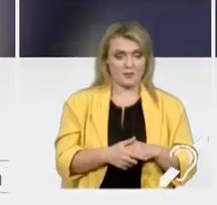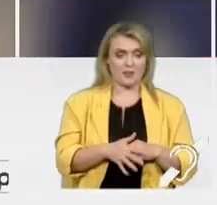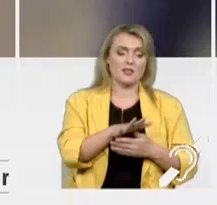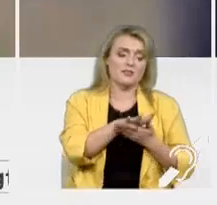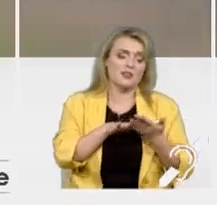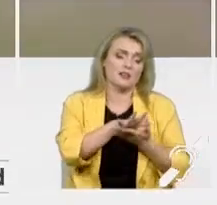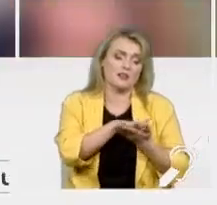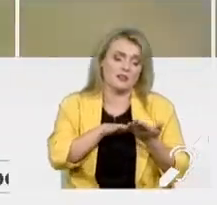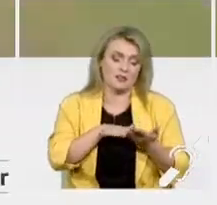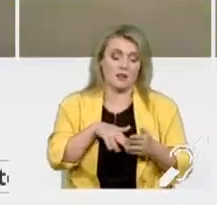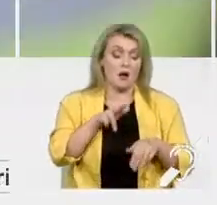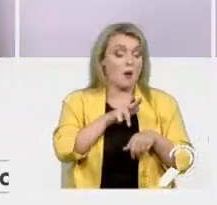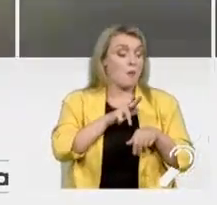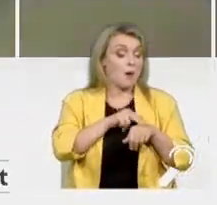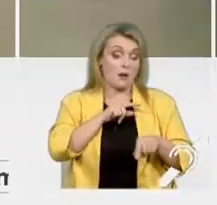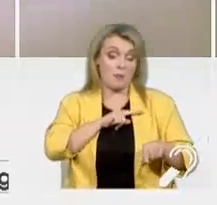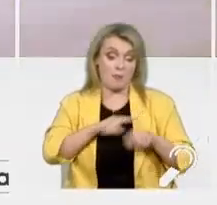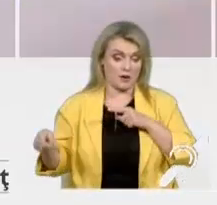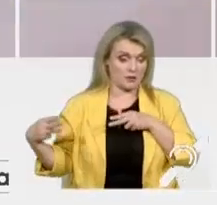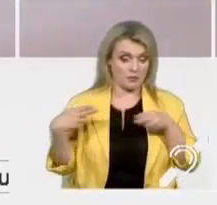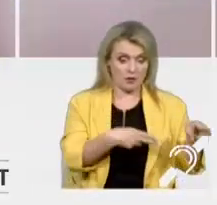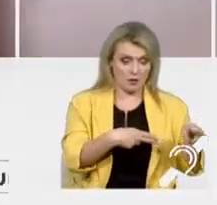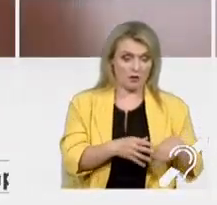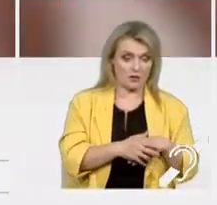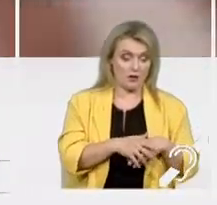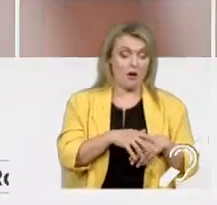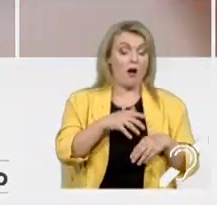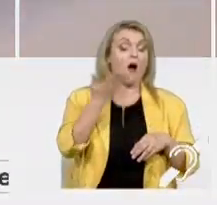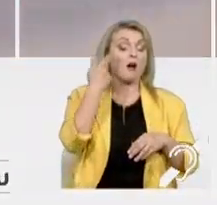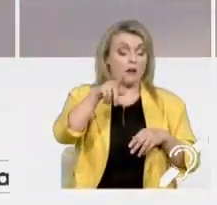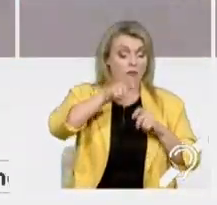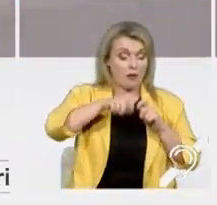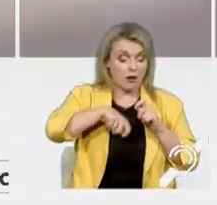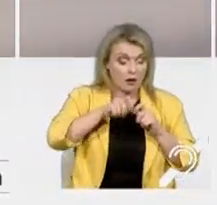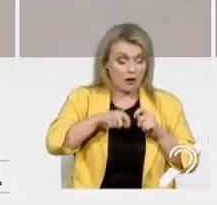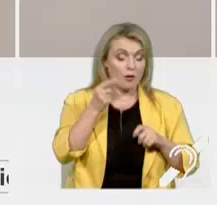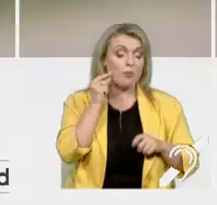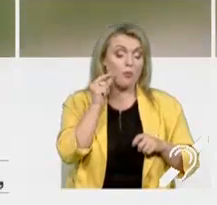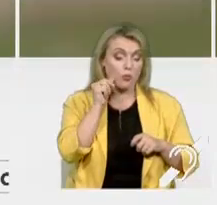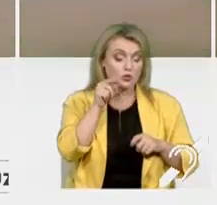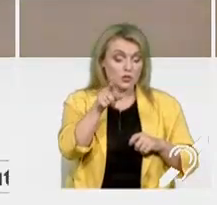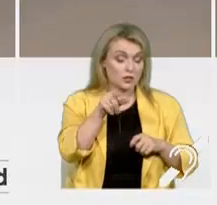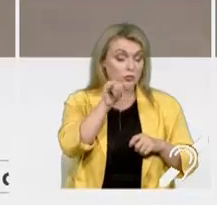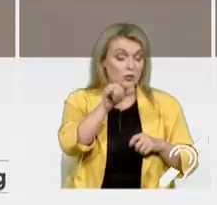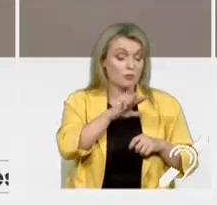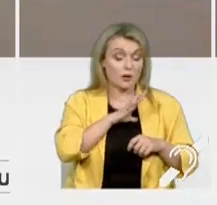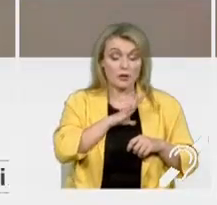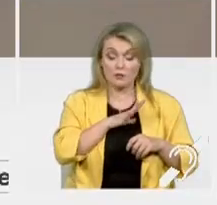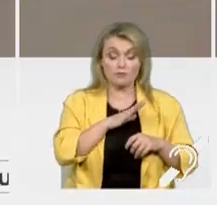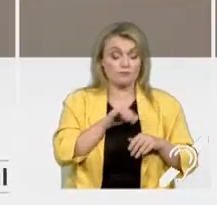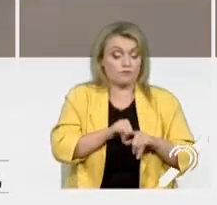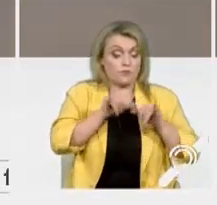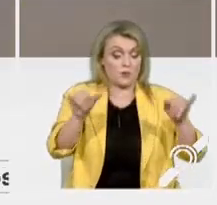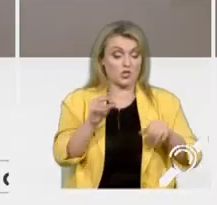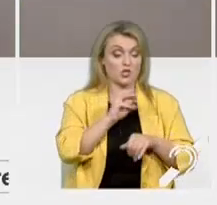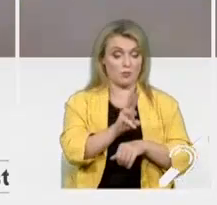La fața locului a intervenit imediat poliția. Etilotestul le-a arătat oamenilor legii că bărbatul avea 1,33 de miligrame